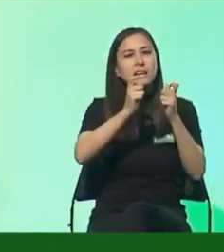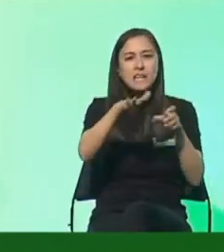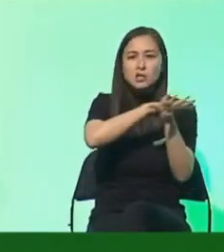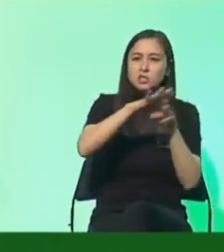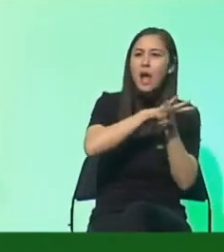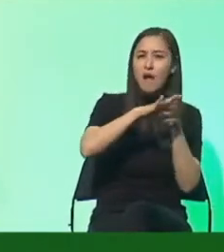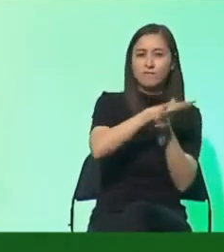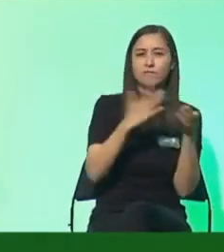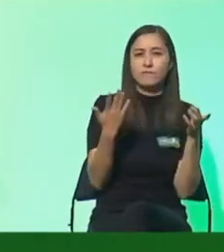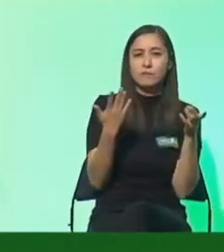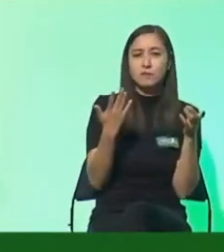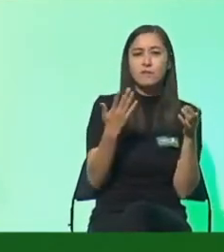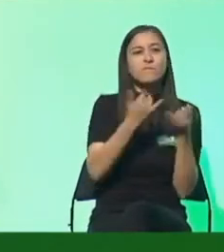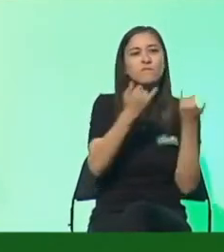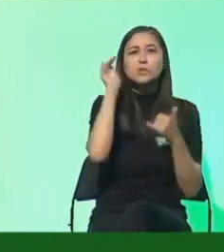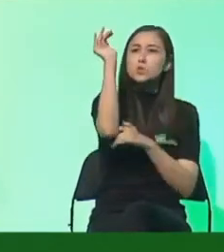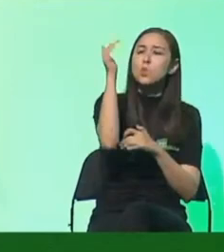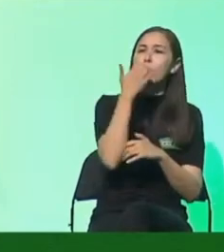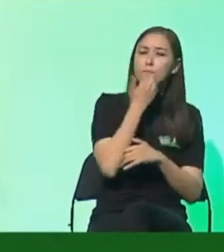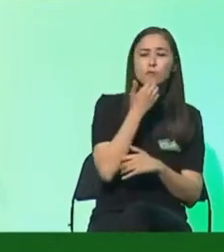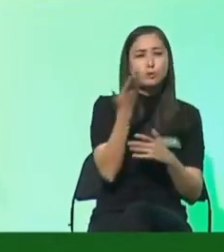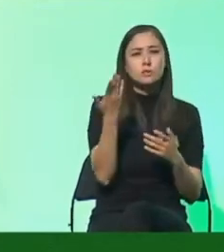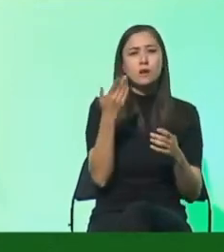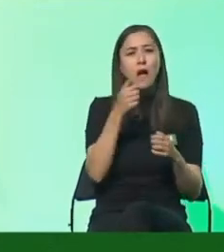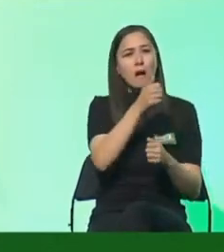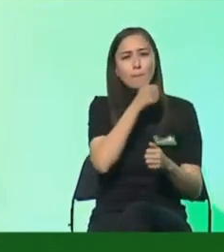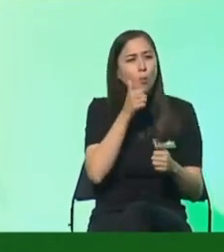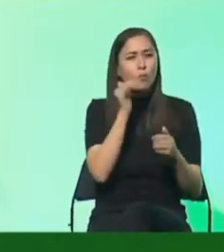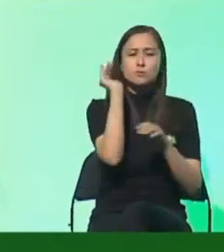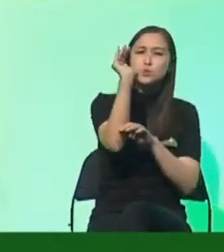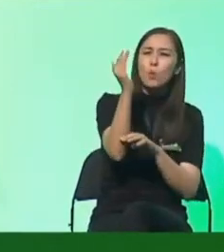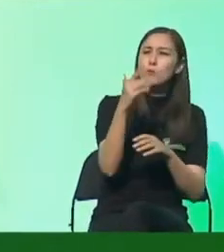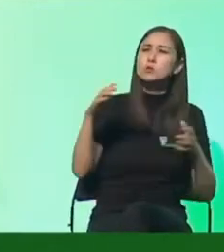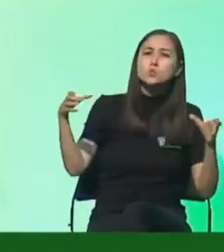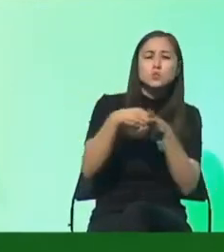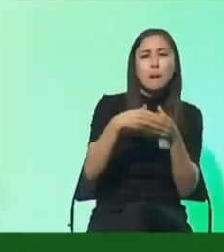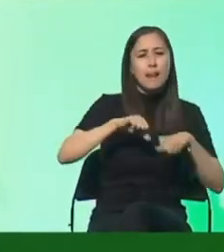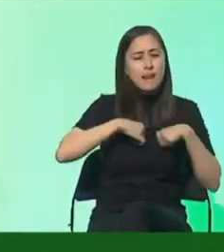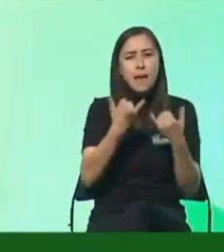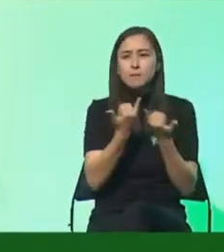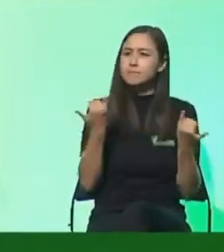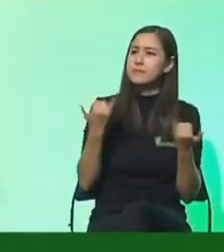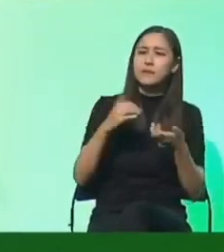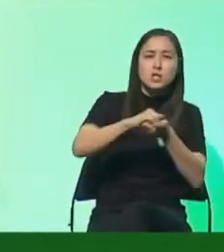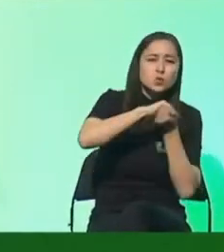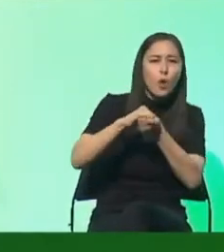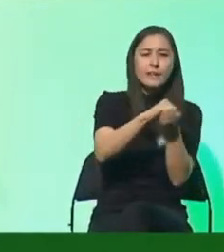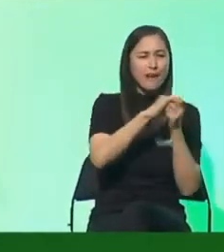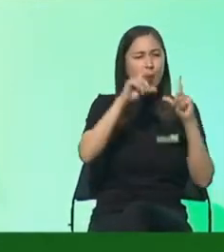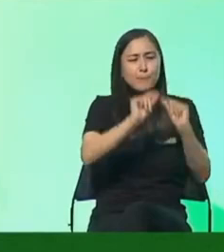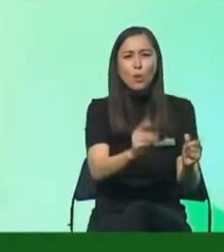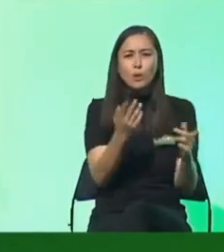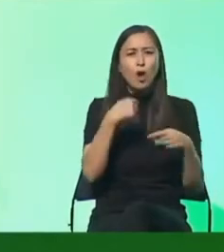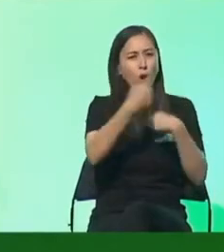Welt wollen wir eigentlich leben? Wie wollen wir zukünftig arbeiten? Wie wollen wir zusammenleben? Was ist der Wert von Solidarität? Was ist die Rolle und